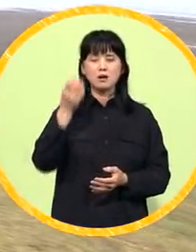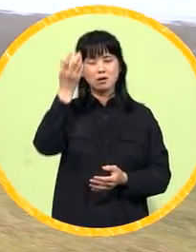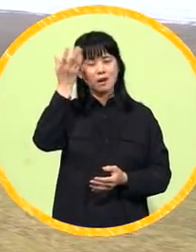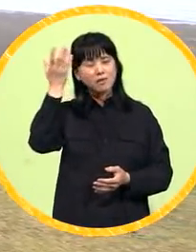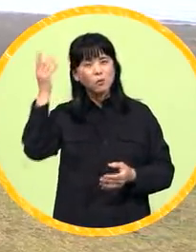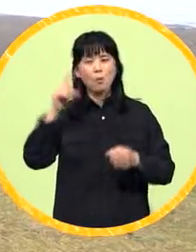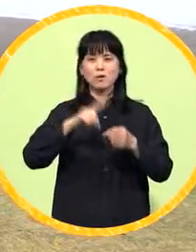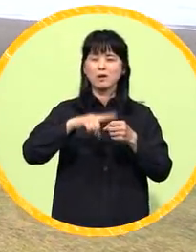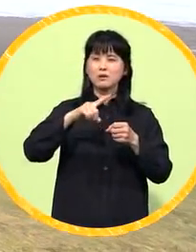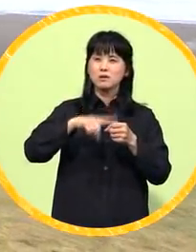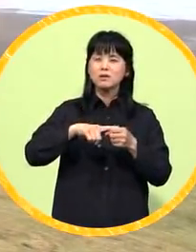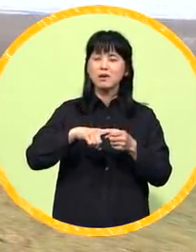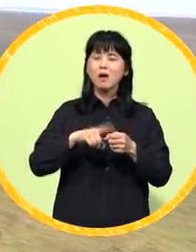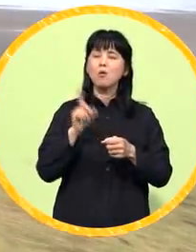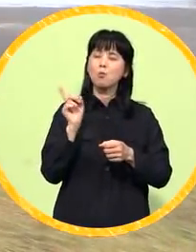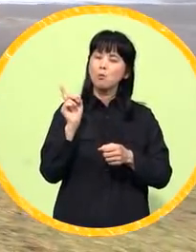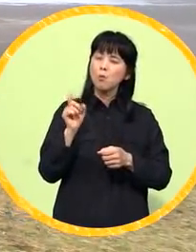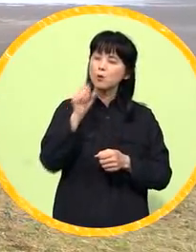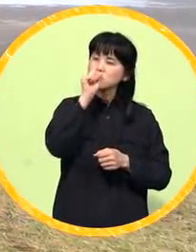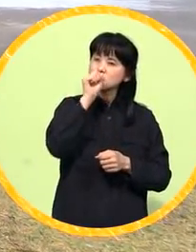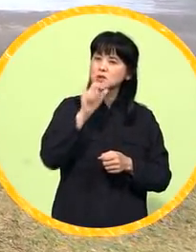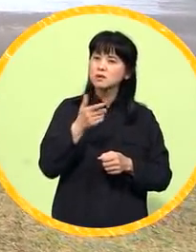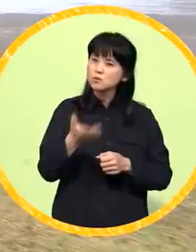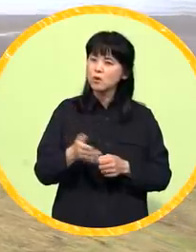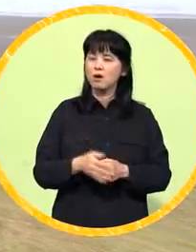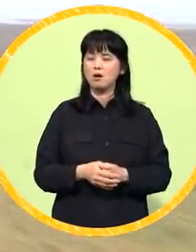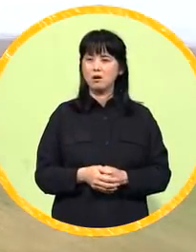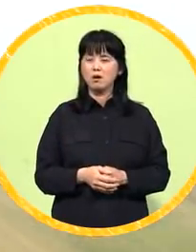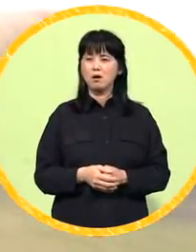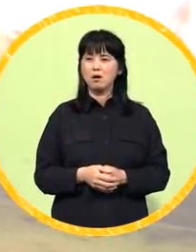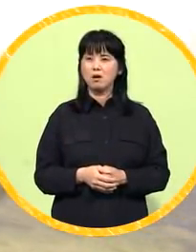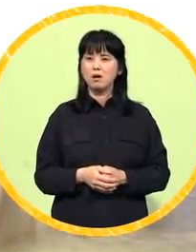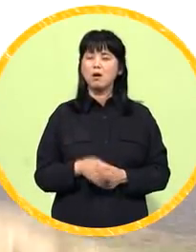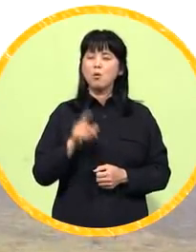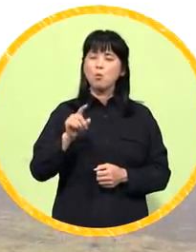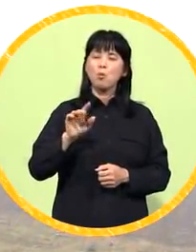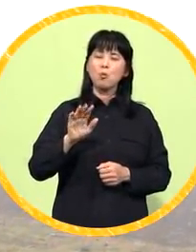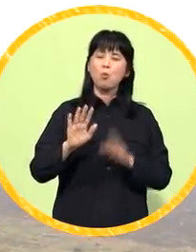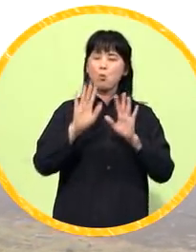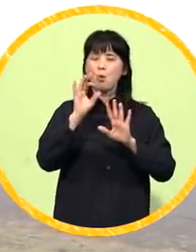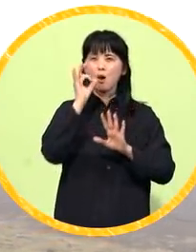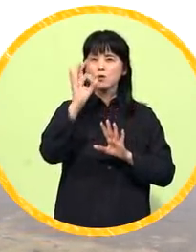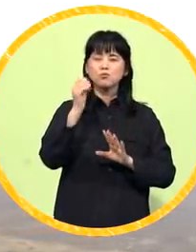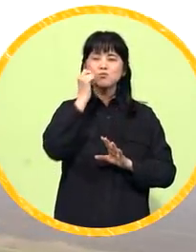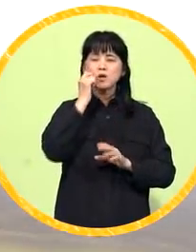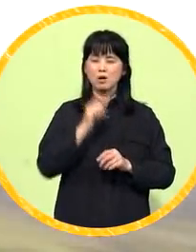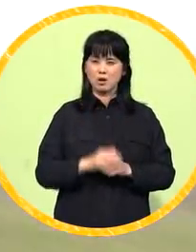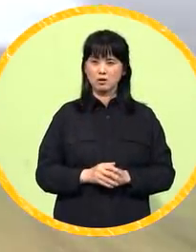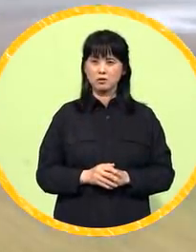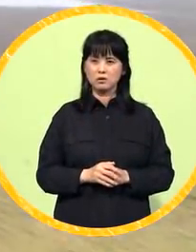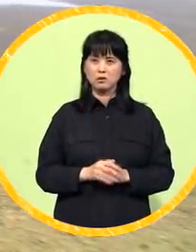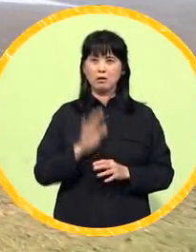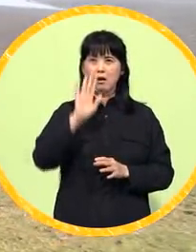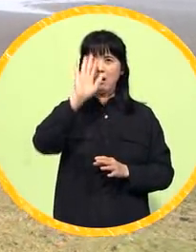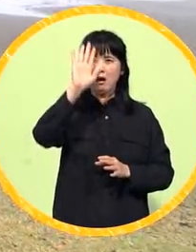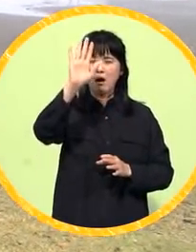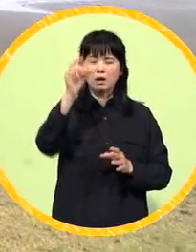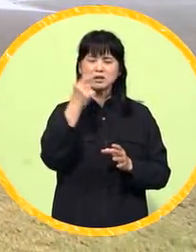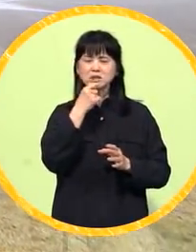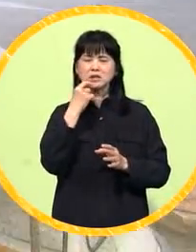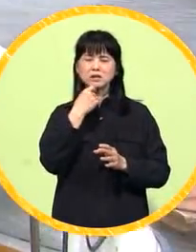な芦ノ湖魅力的じゃないですか中岳この儀式見れないですよどんどん南下真っ白になってきた